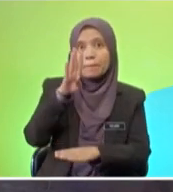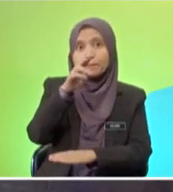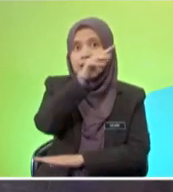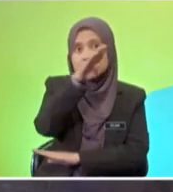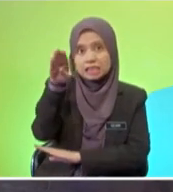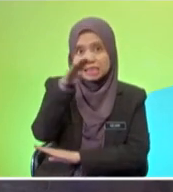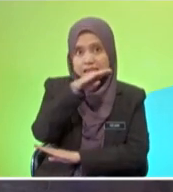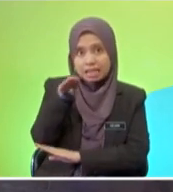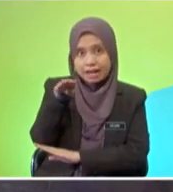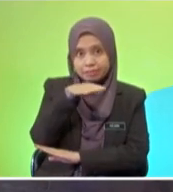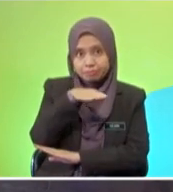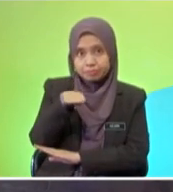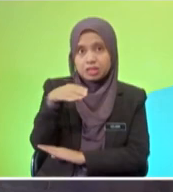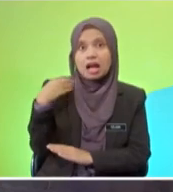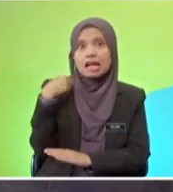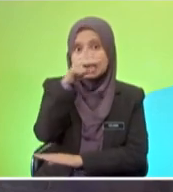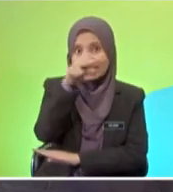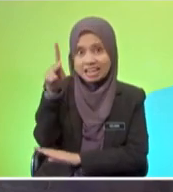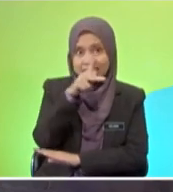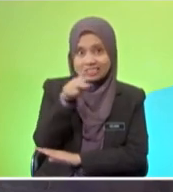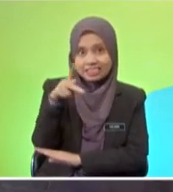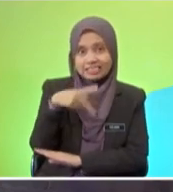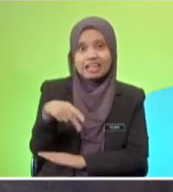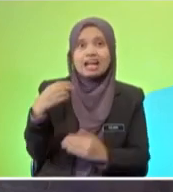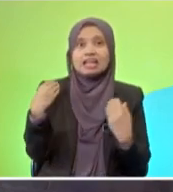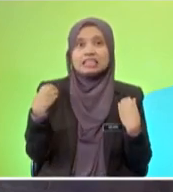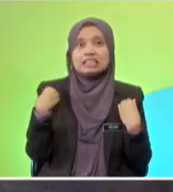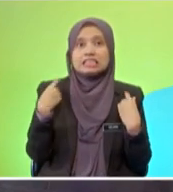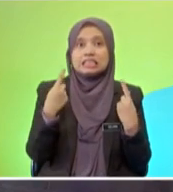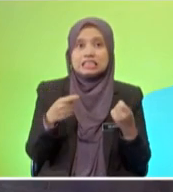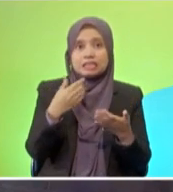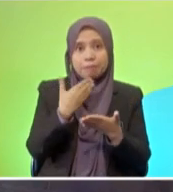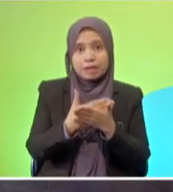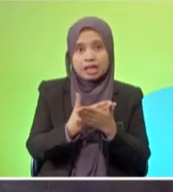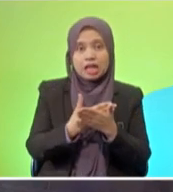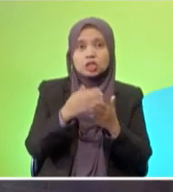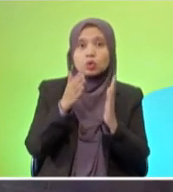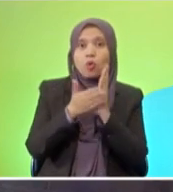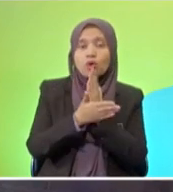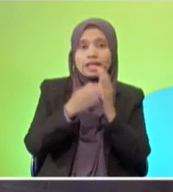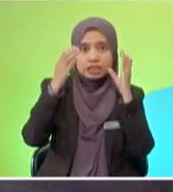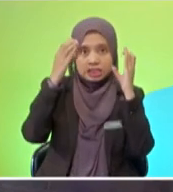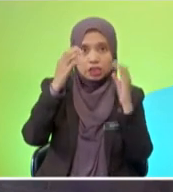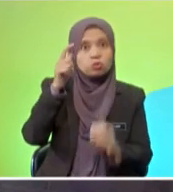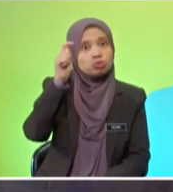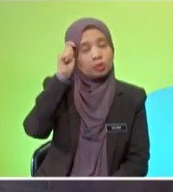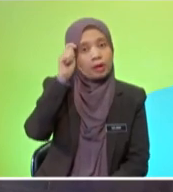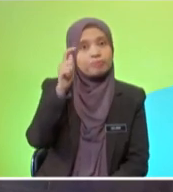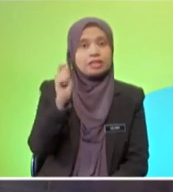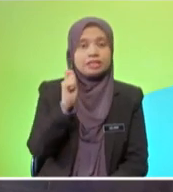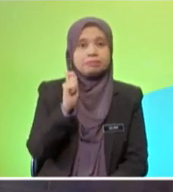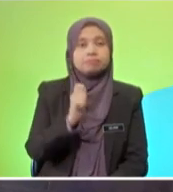beberapa ciri seperti yang diterangkan oleh cikgut sebentar tadi ada banyak lagi sebenarnya yang kita kupas dalam